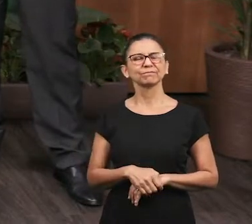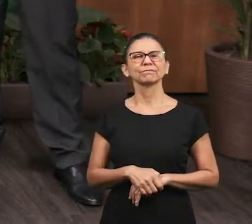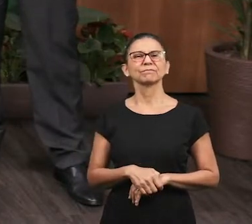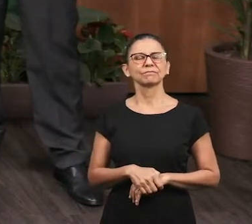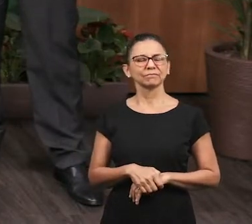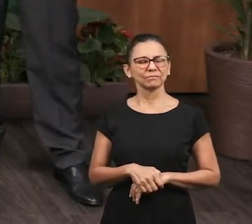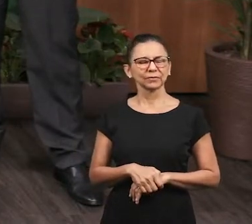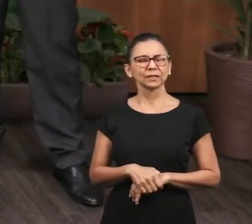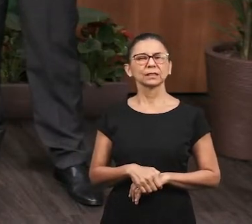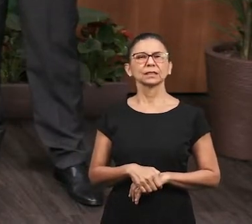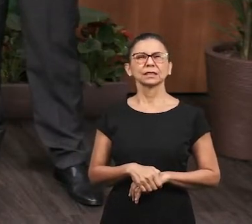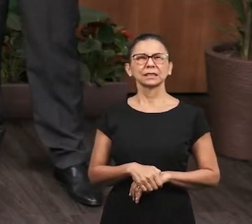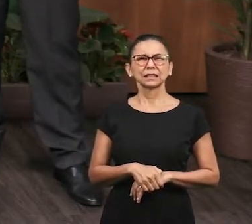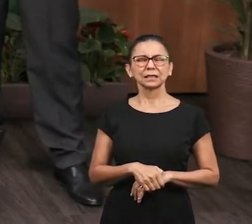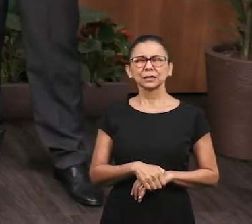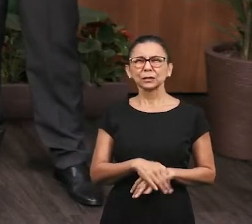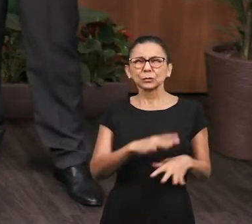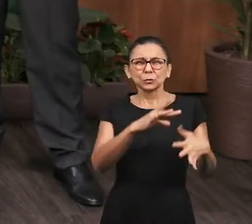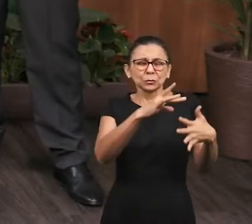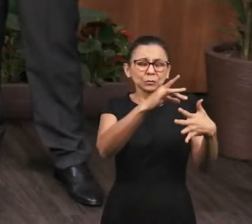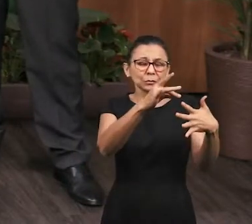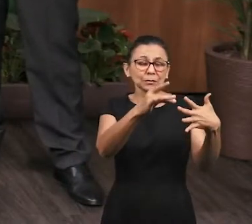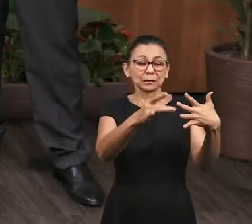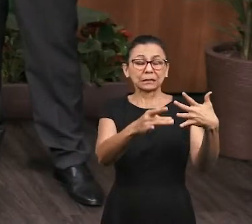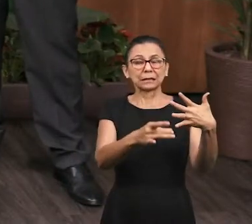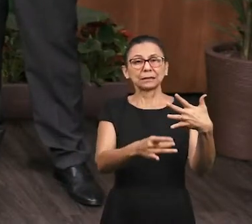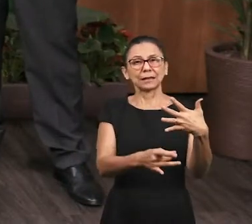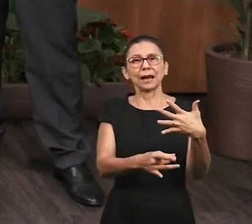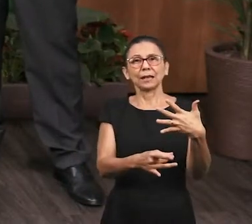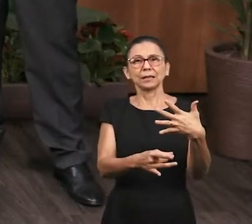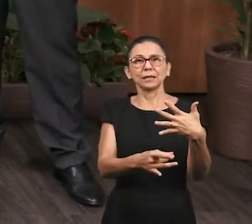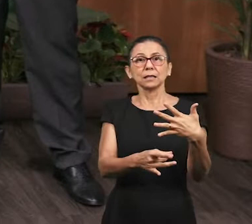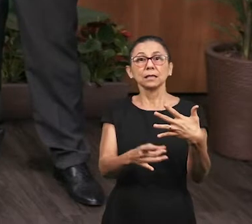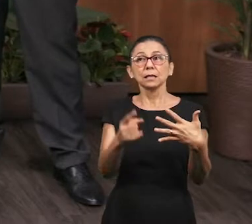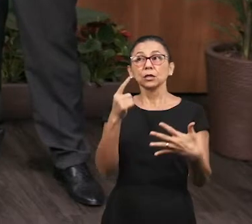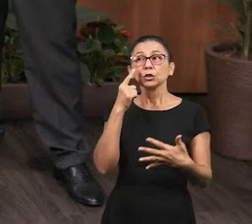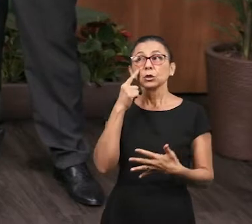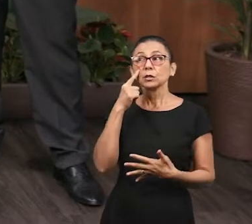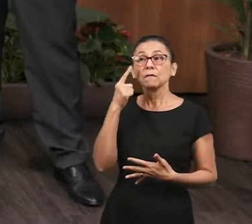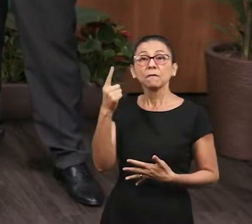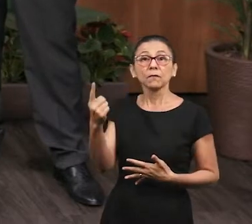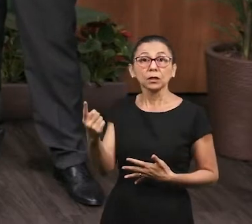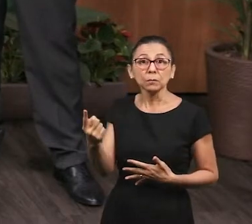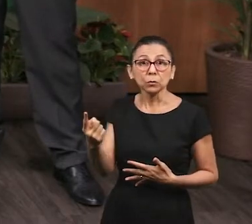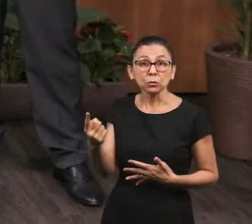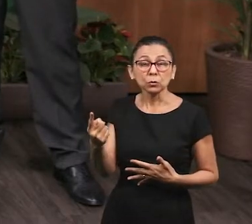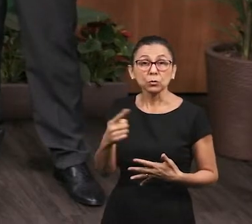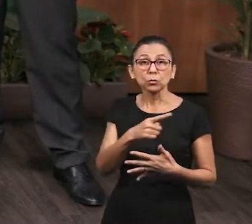для нас. Каждый элемент, который представлен